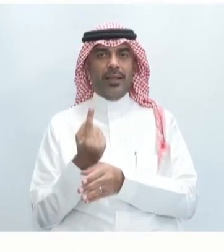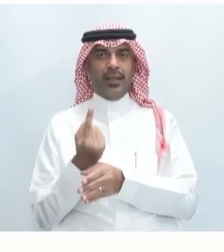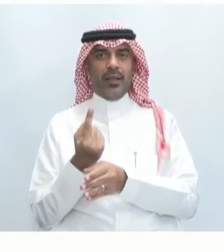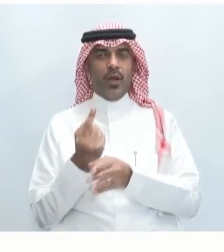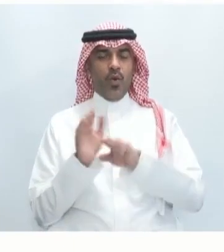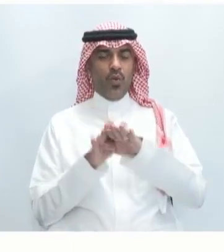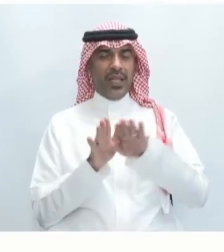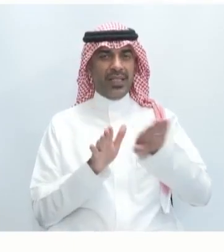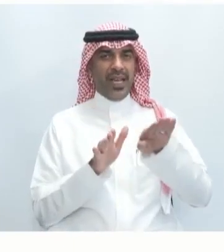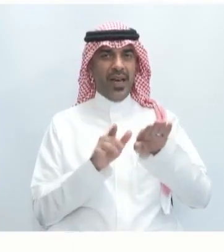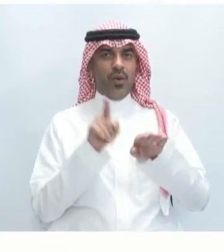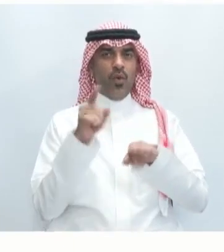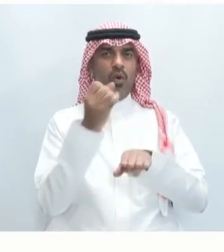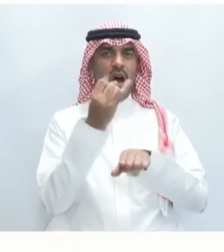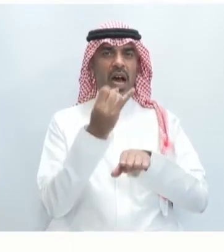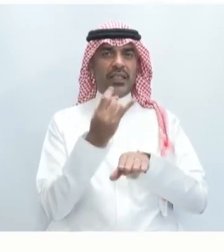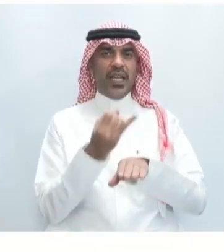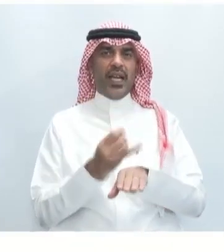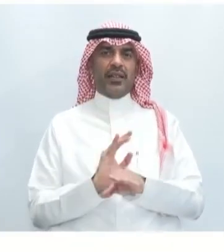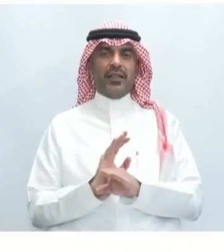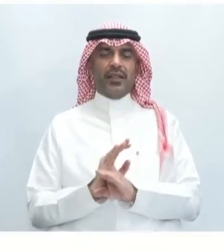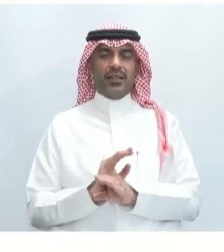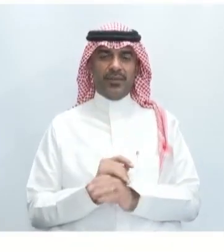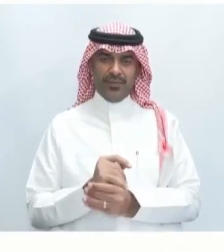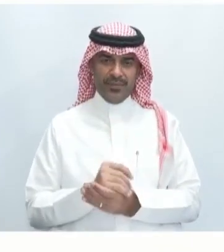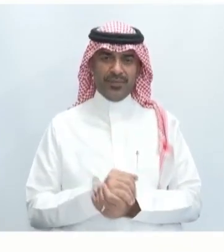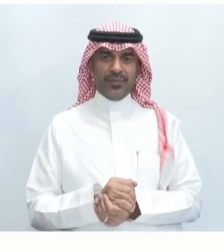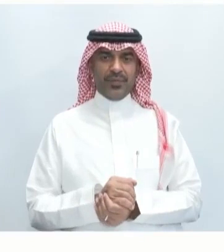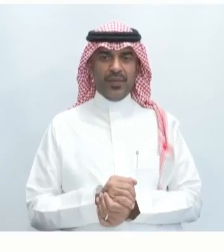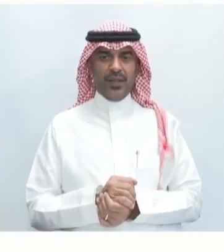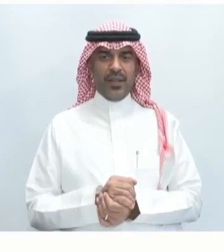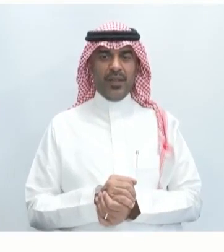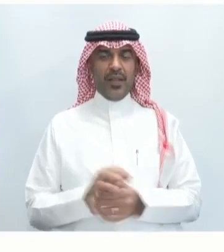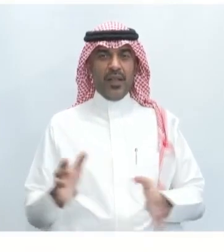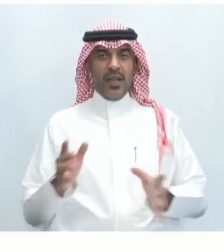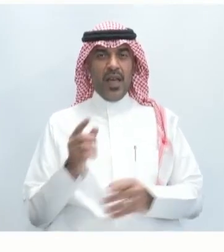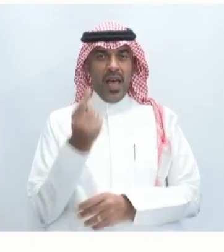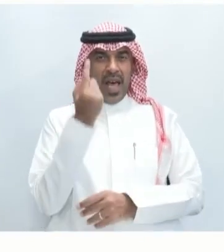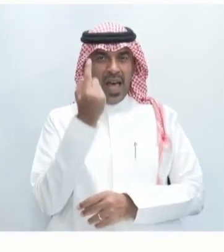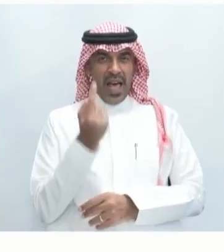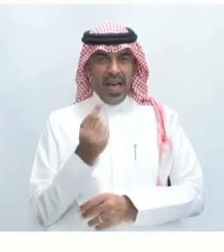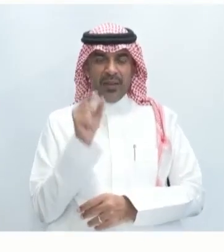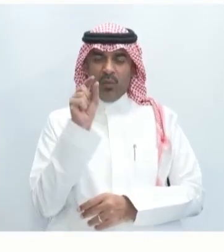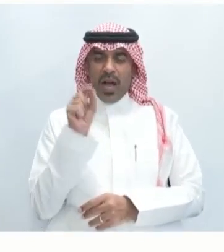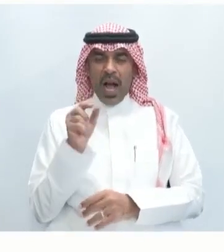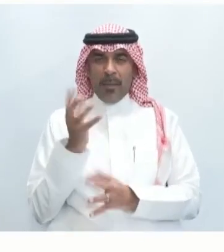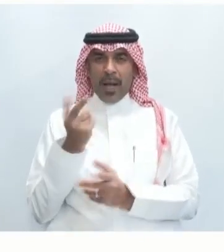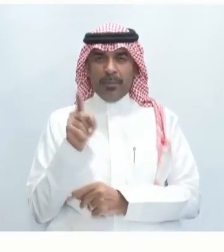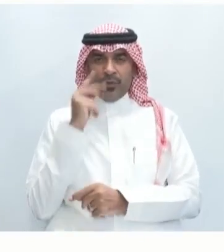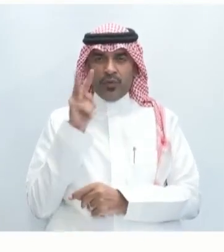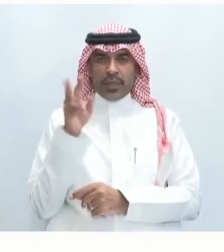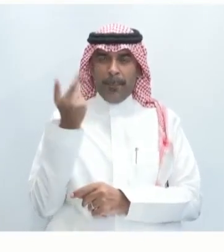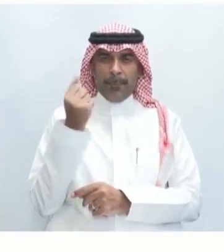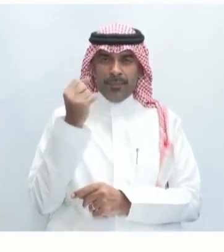والمنزله التي على اليسار هي منزله العشرات كم لدينا من مكعب صغير في منزله